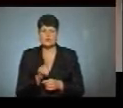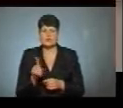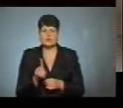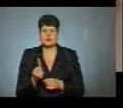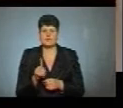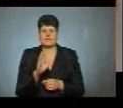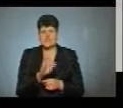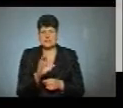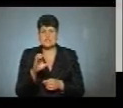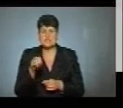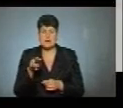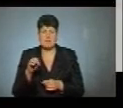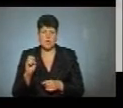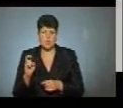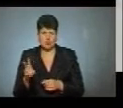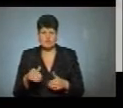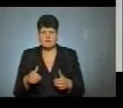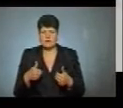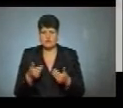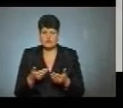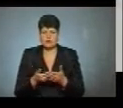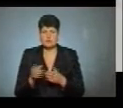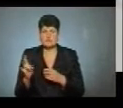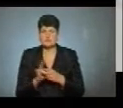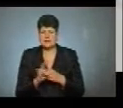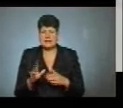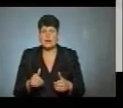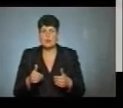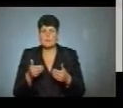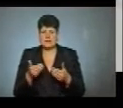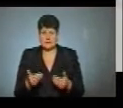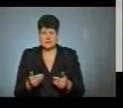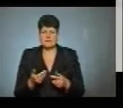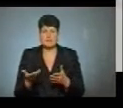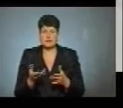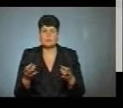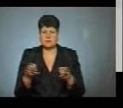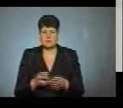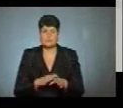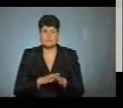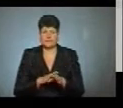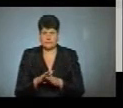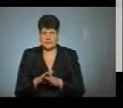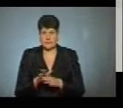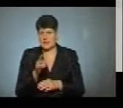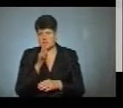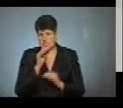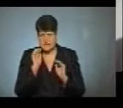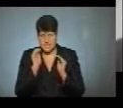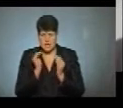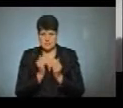архієпархії Василій Семенюк звернувся до духовенства з рекомендаціями, яких потрібно дотримуватись на час